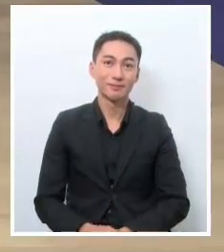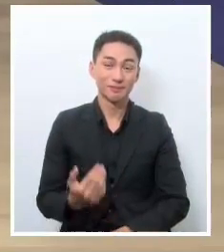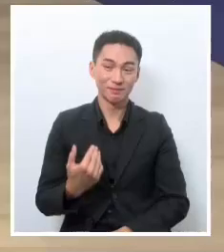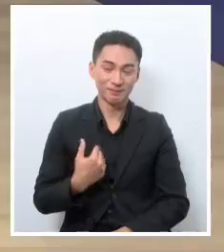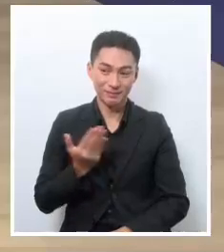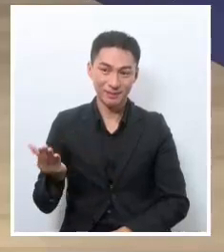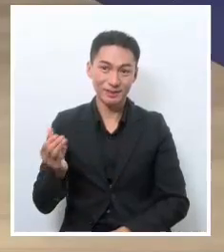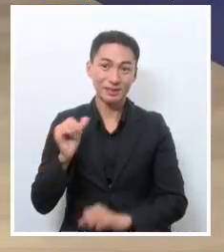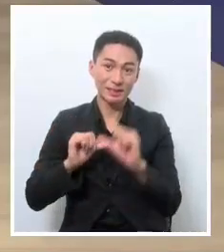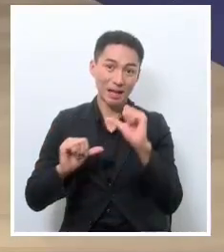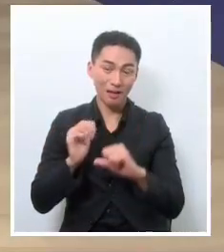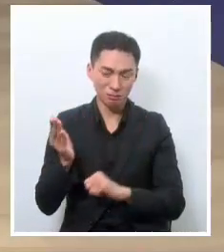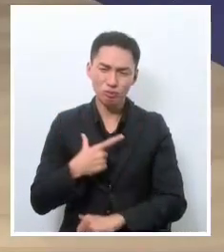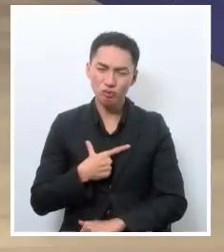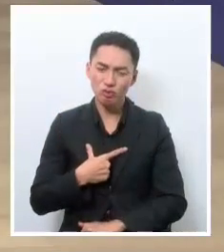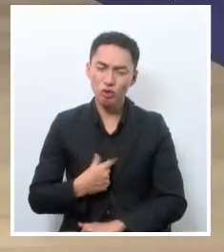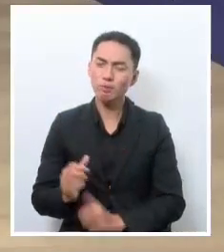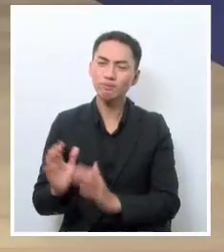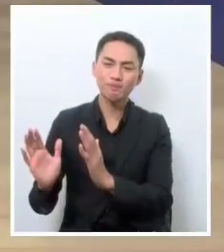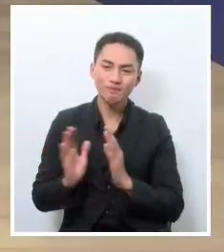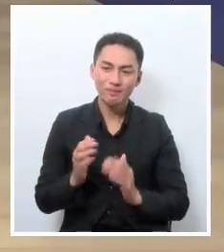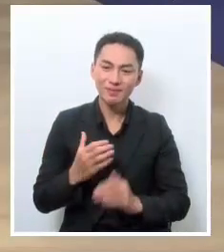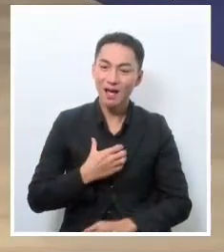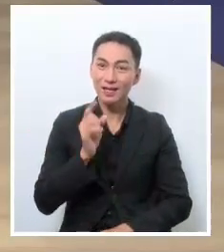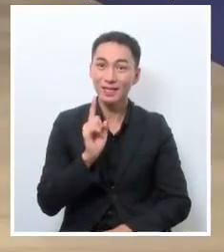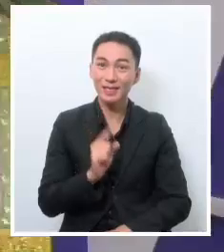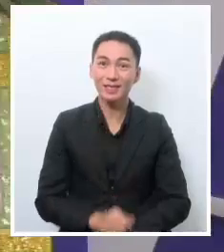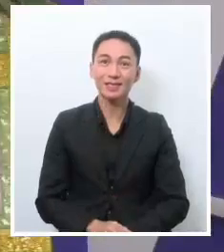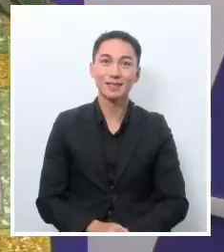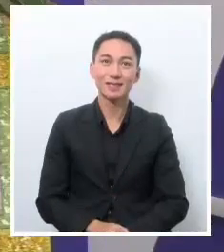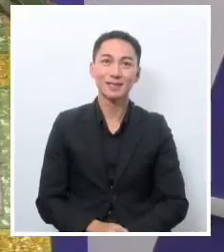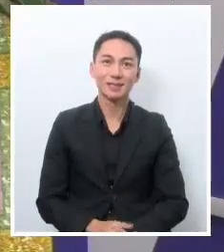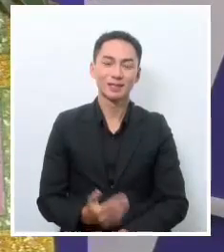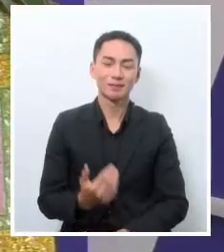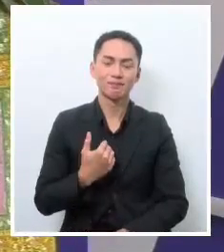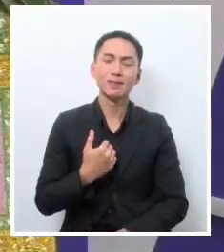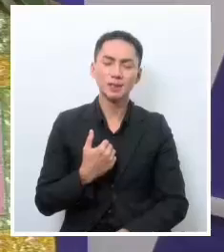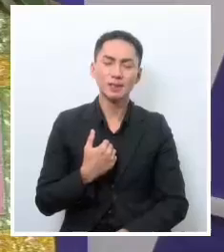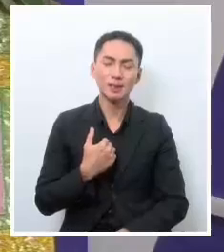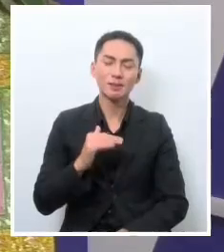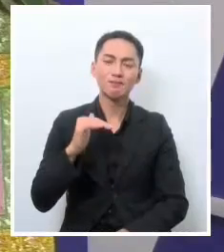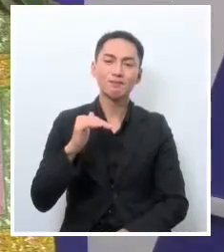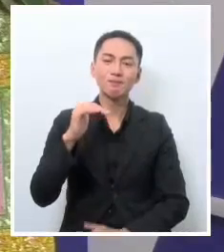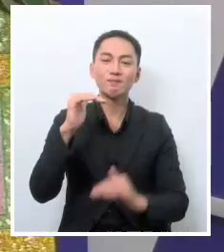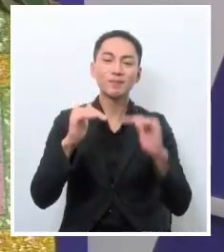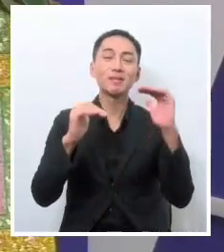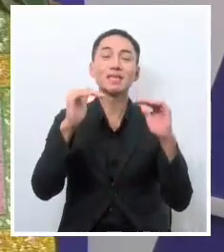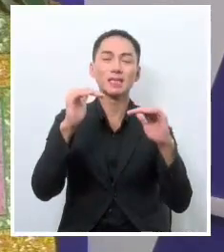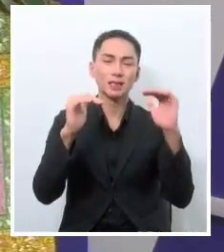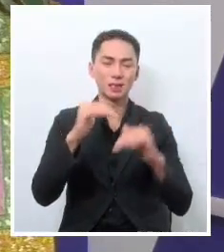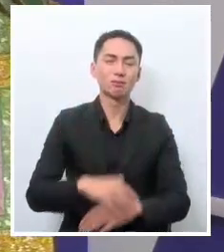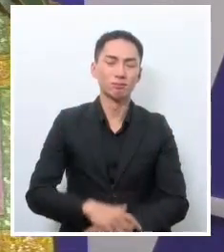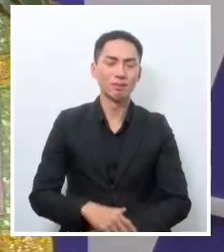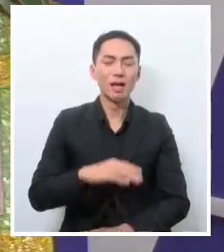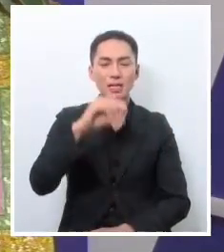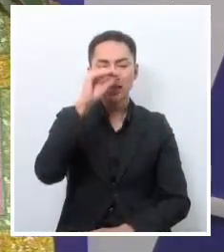มครับอยู่ในดวงใจของเราน้องยกตัวอย่างสักนิดนึงส่วนมากจะเป็นพี่ๆที่เรียนสถาบันบัณฑิตพัฒนศิลป์ครับ